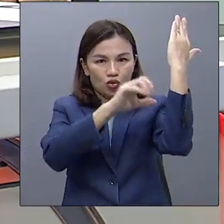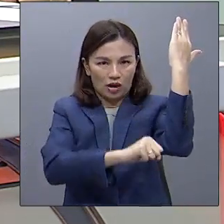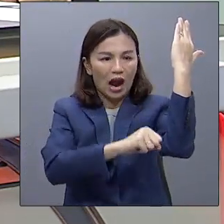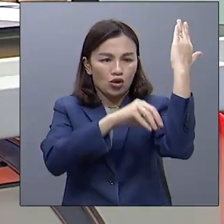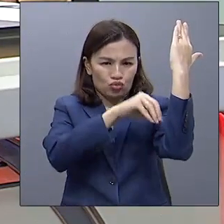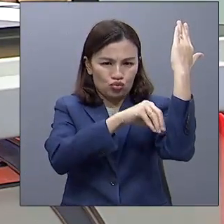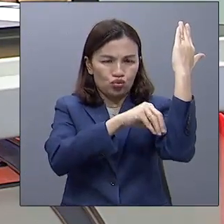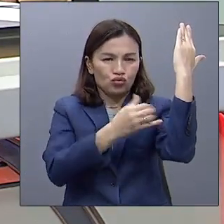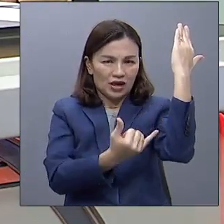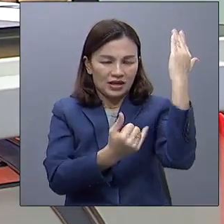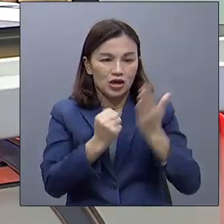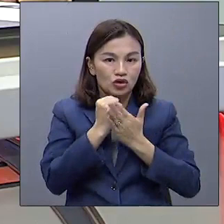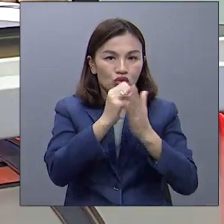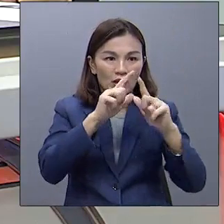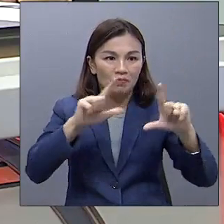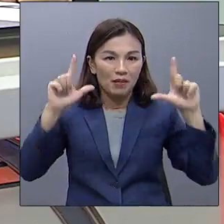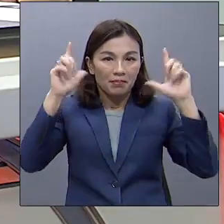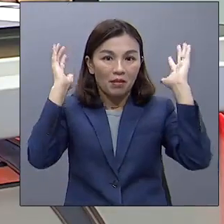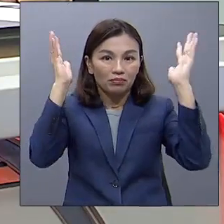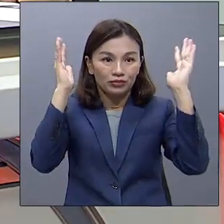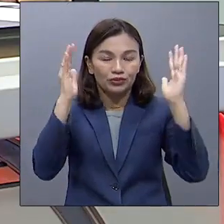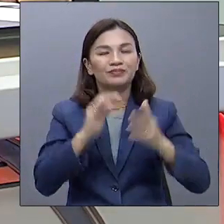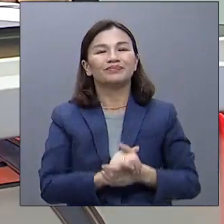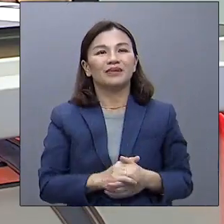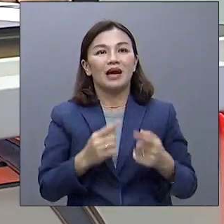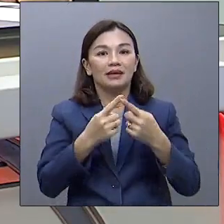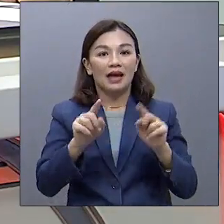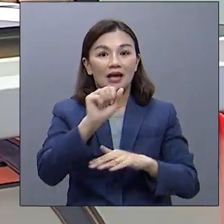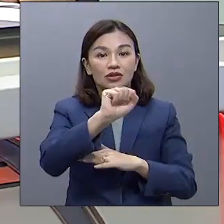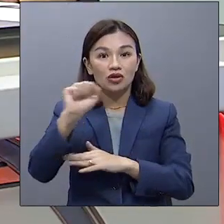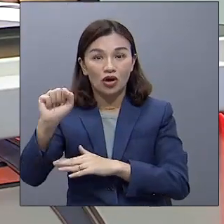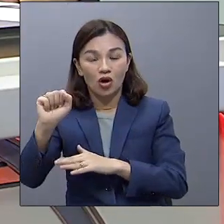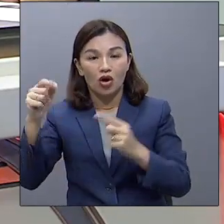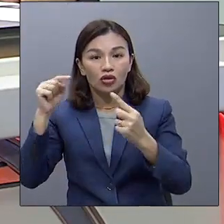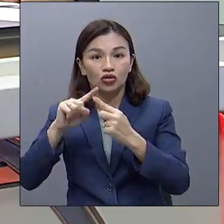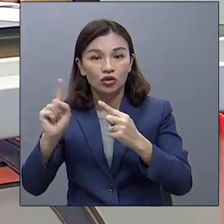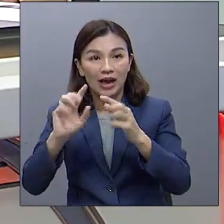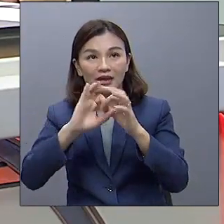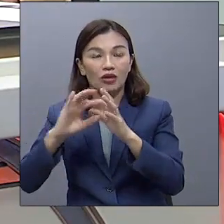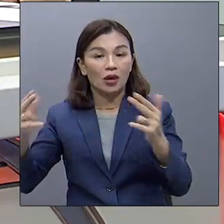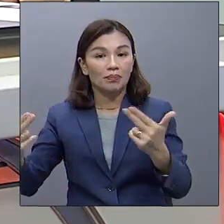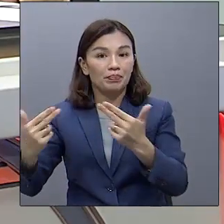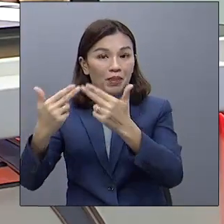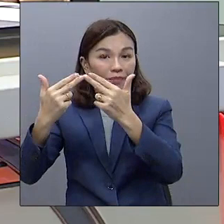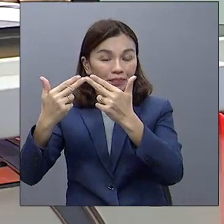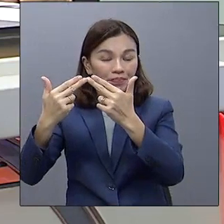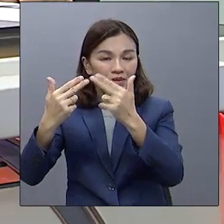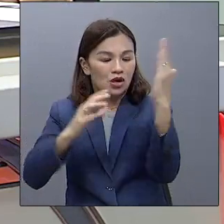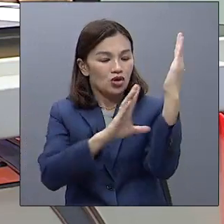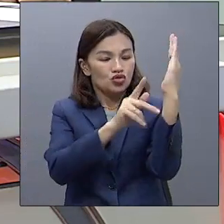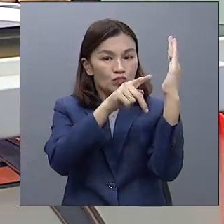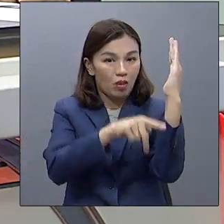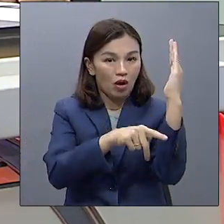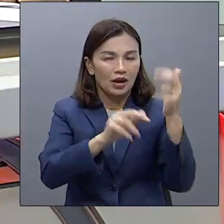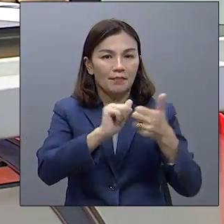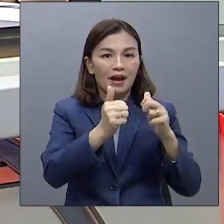ราศัยช่วยผู้สมัครหาเสียงค่ะแต่สำหรับส.ส.ของรวมไทยสร้างชาติที่จังหวัดชุมพรค่ะเกิดปัญหาเผ